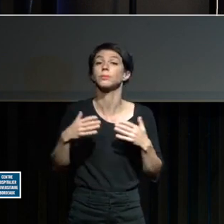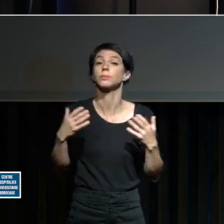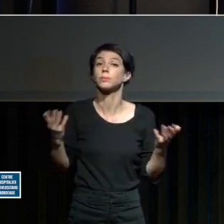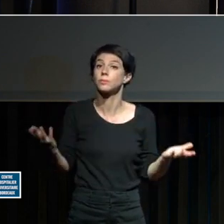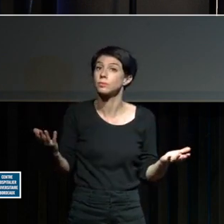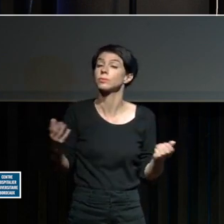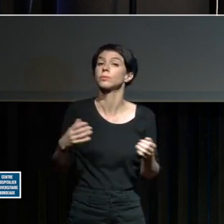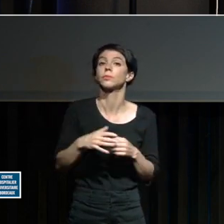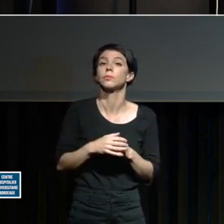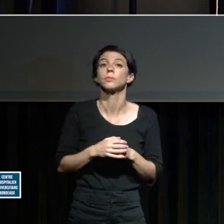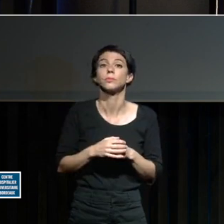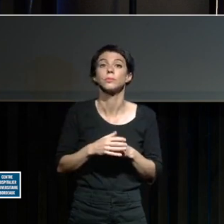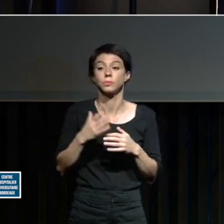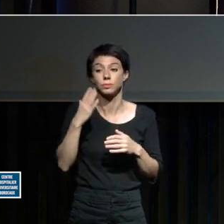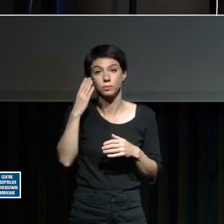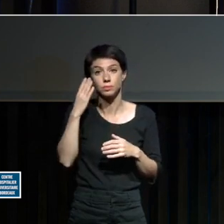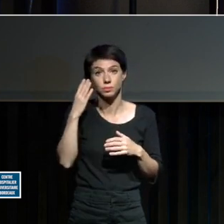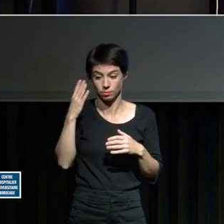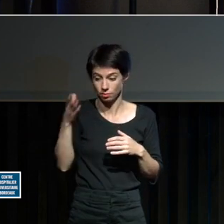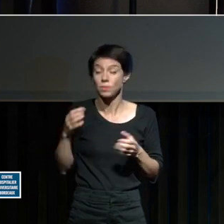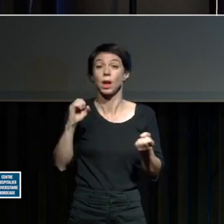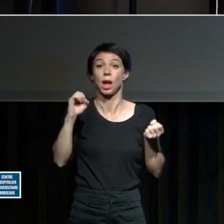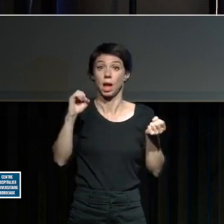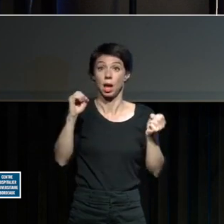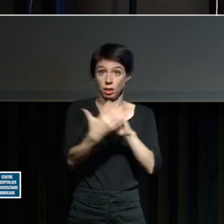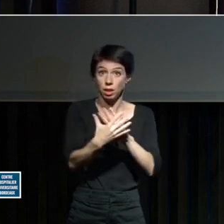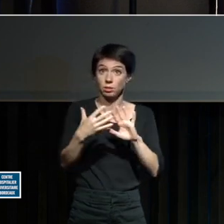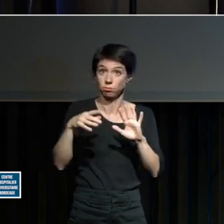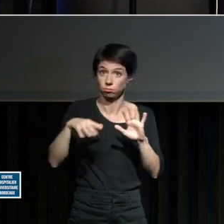à l'utilisation plus spécifiquement d'Internet,